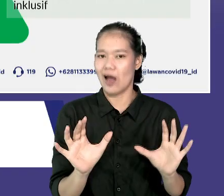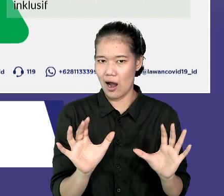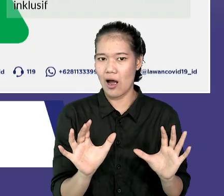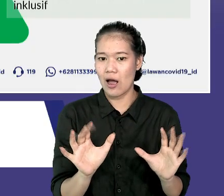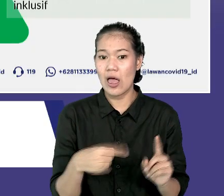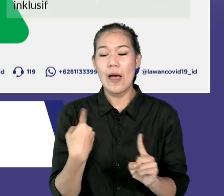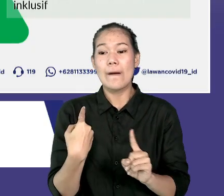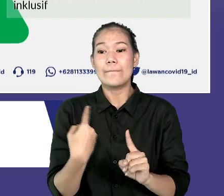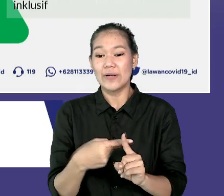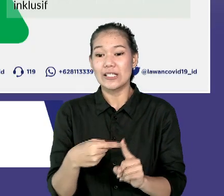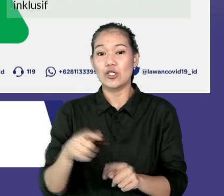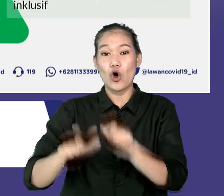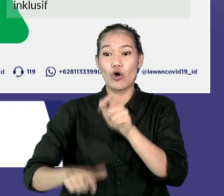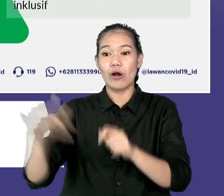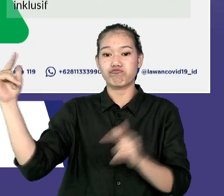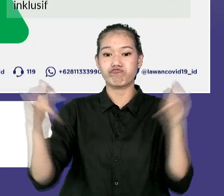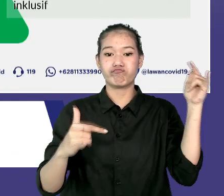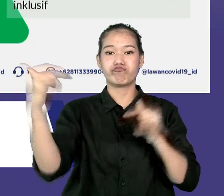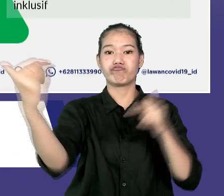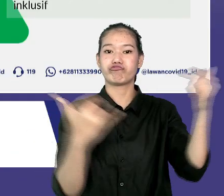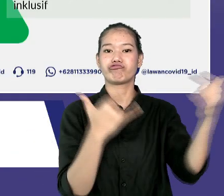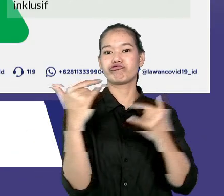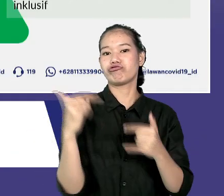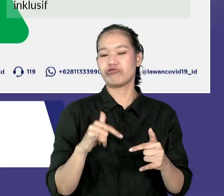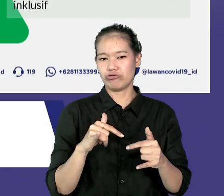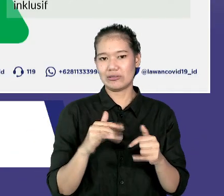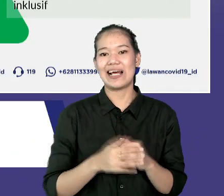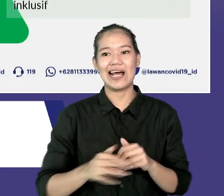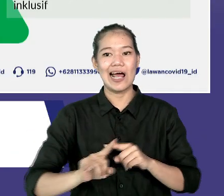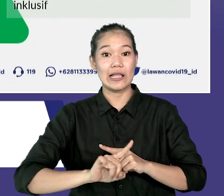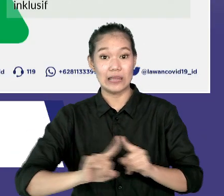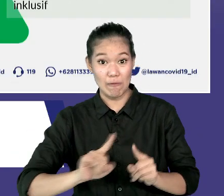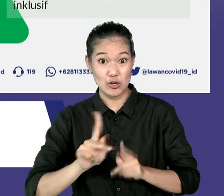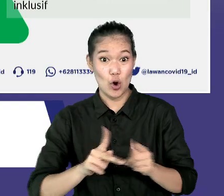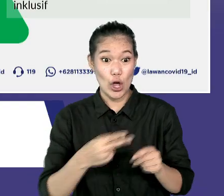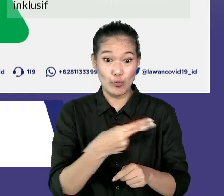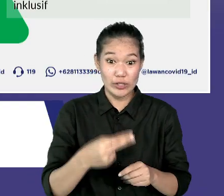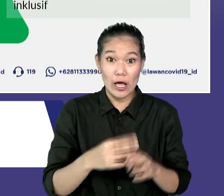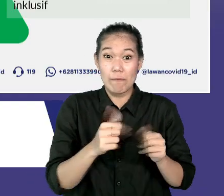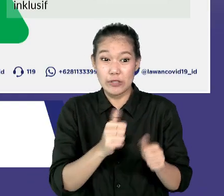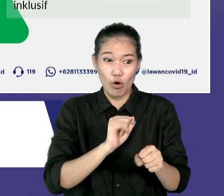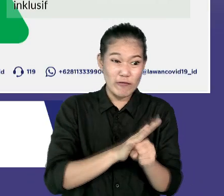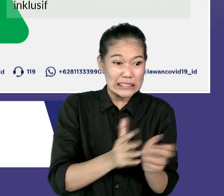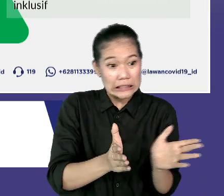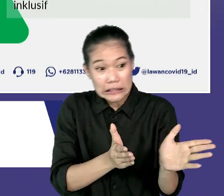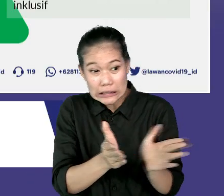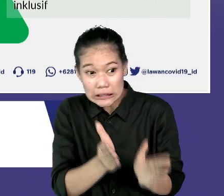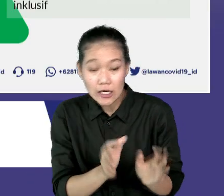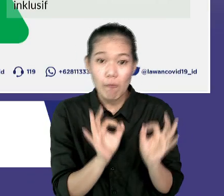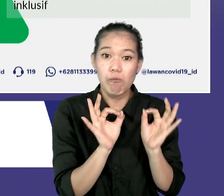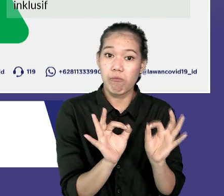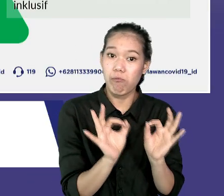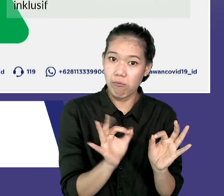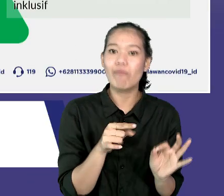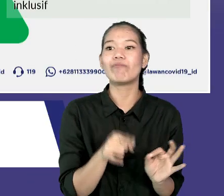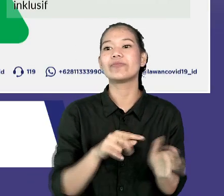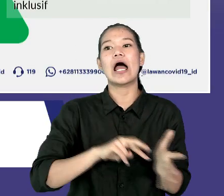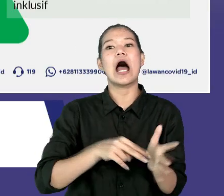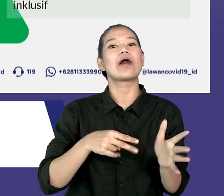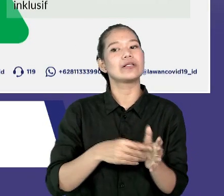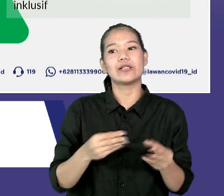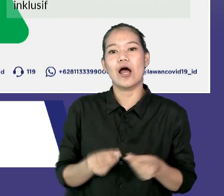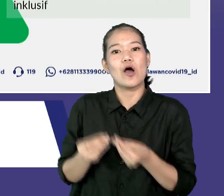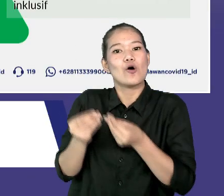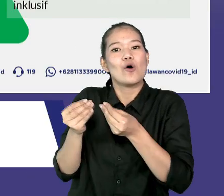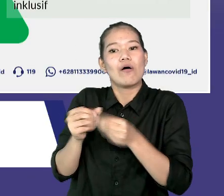banyaknya pintu masuk pendatang ke Indonesia. Namun jika Indonesia mampu mengendalikan COVID-19 dengan baik, maka akan